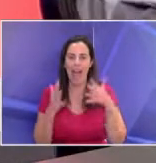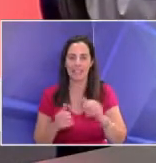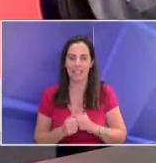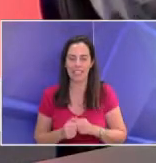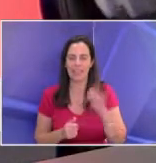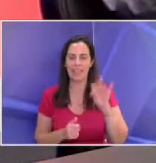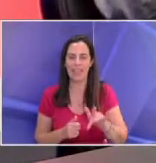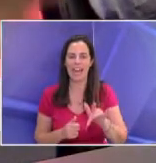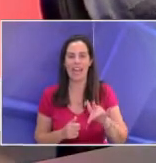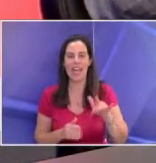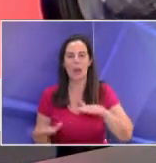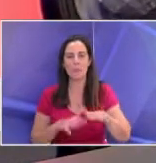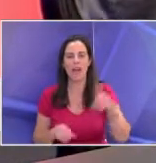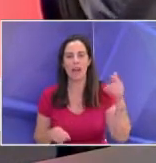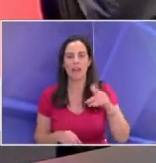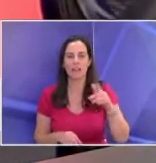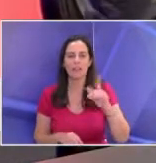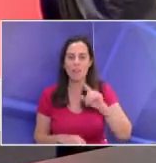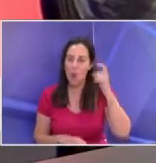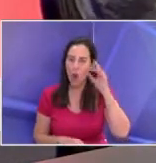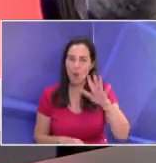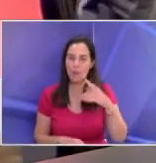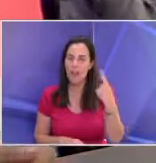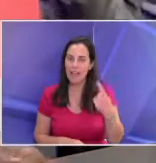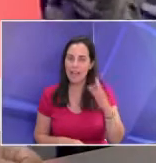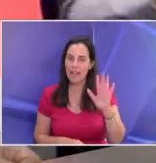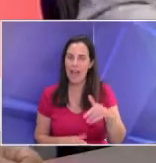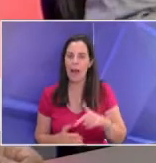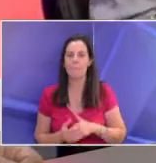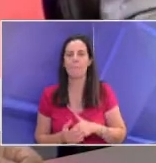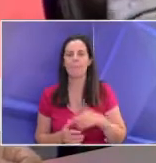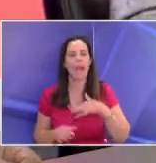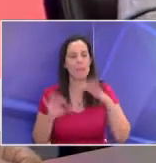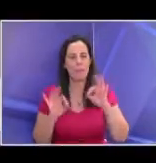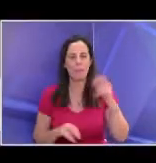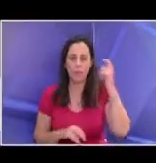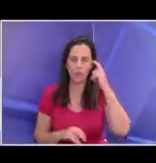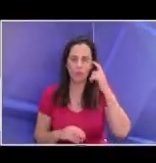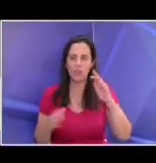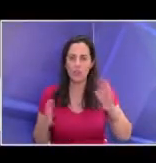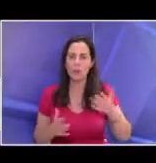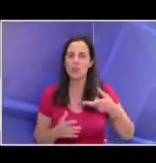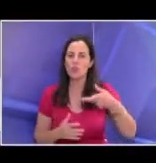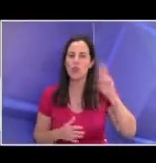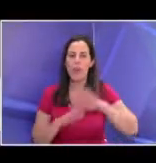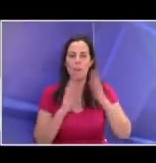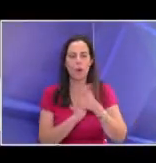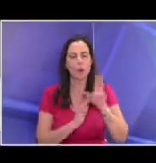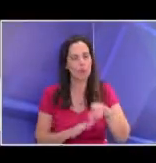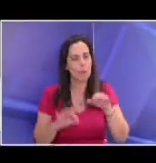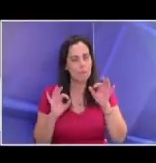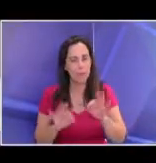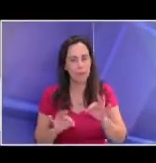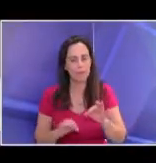המשטר הסעודים. אבל הדבר הזה מהדהד, וכל מי שחושב לעצמו גם לצאת נגד הסעודים. אבל אני באמת חושב שמה שיותר מכל יש כאן, זה